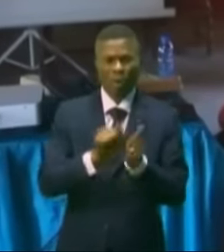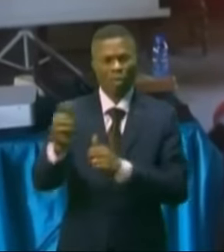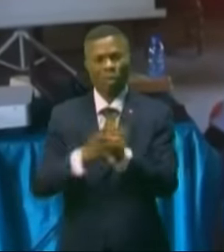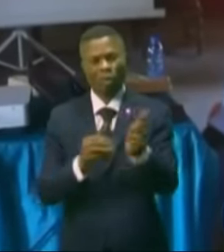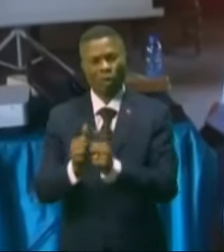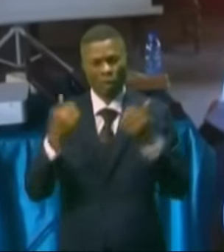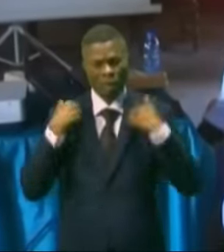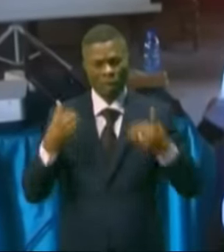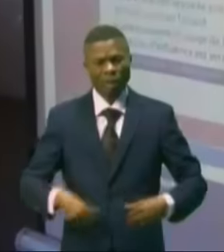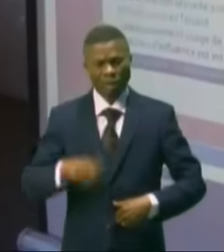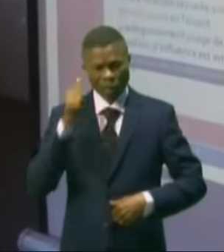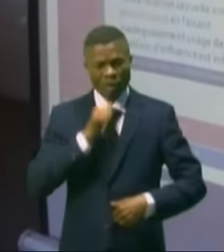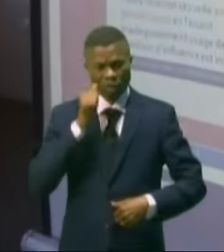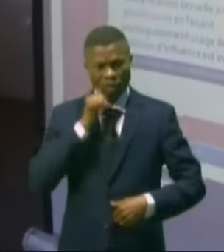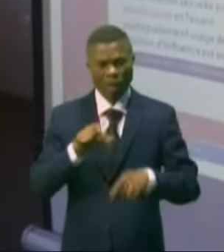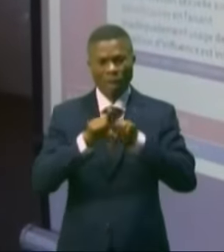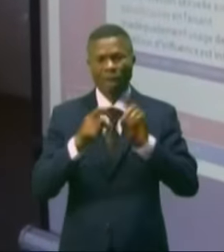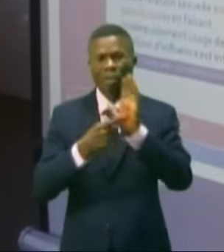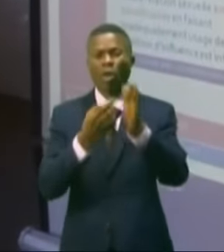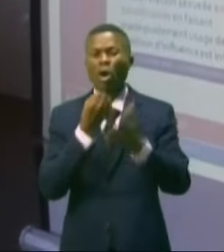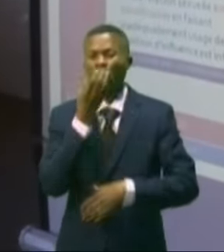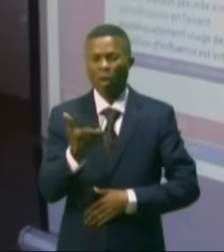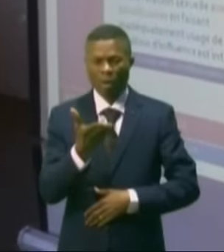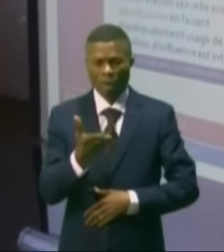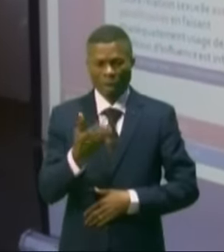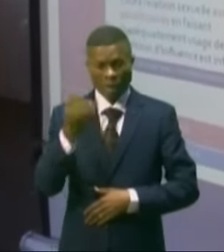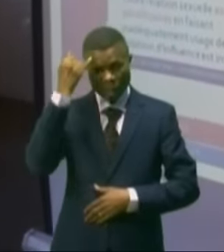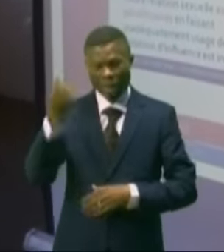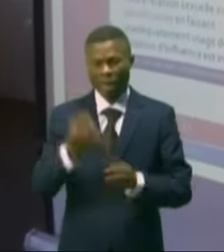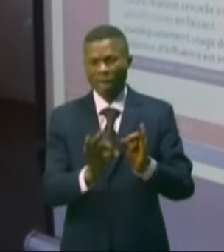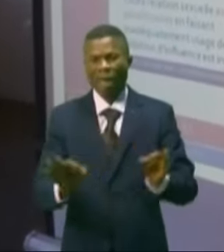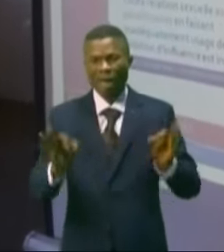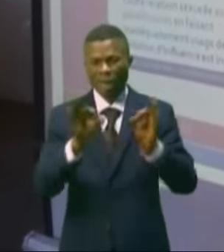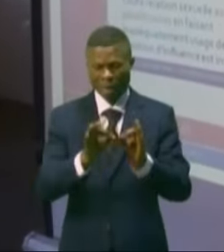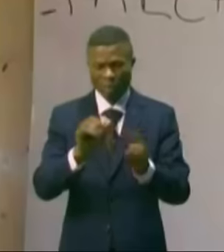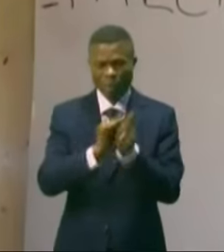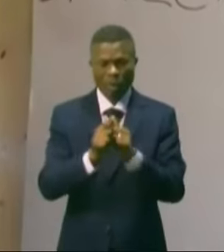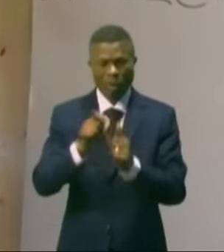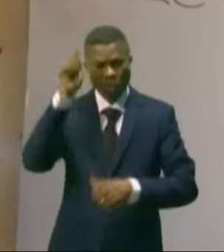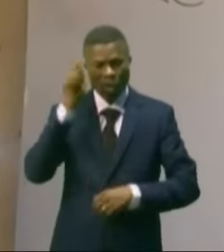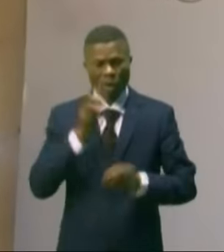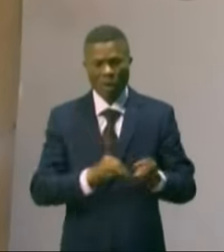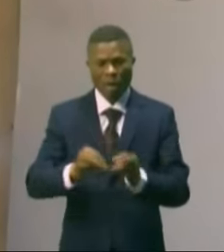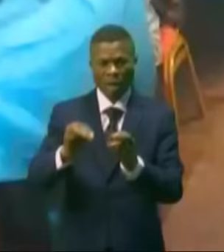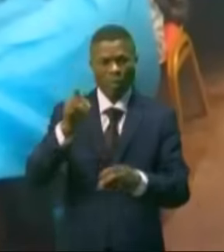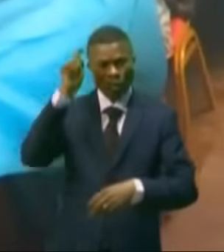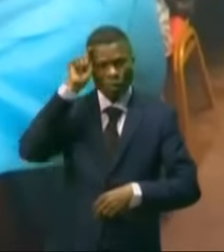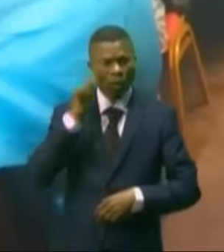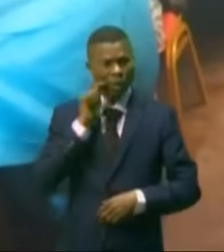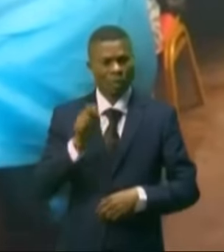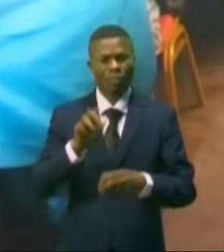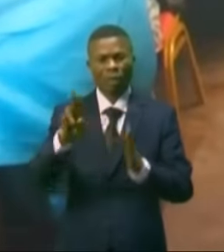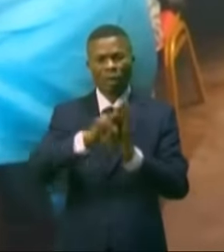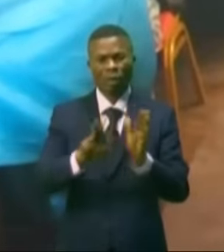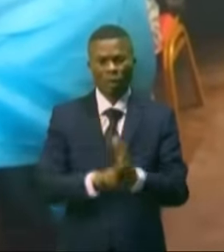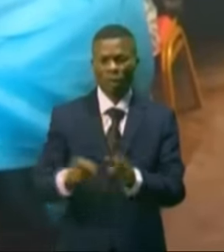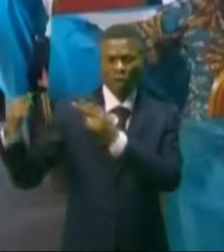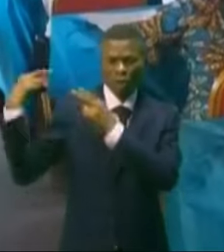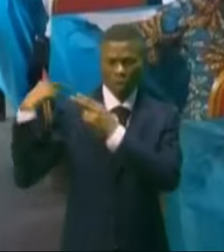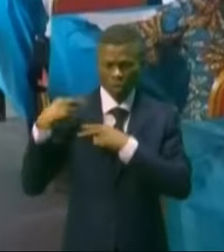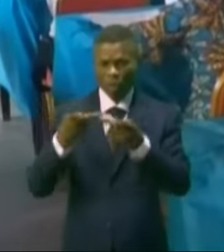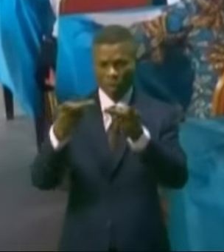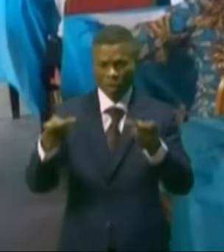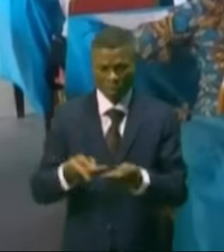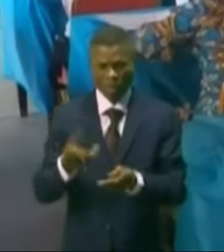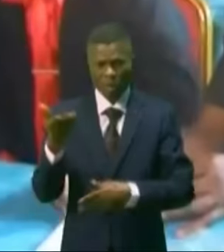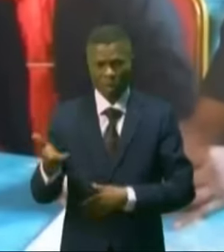de la conduite sexuelle, montrer l'exemple, les concepts clés basés sur les genres, les mécanismes des genres, rôle et responsabilité des points focaux.